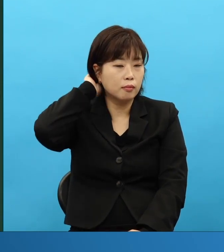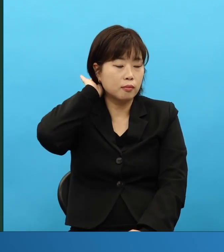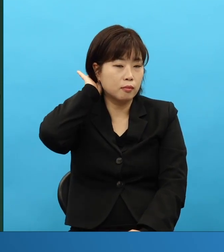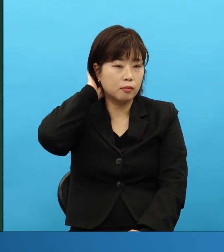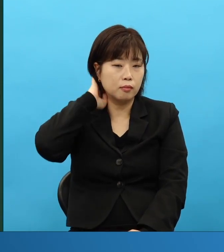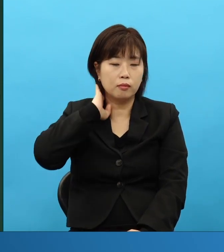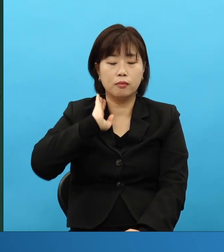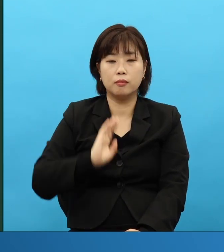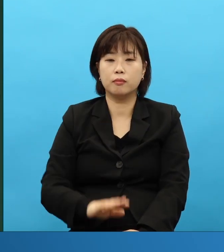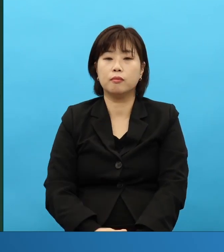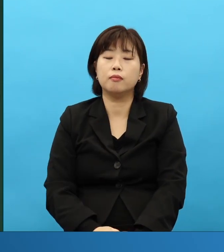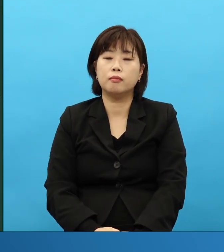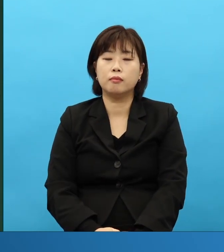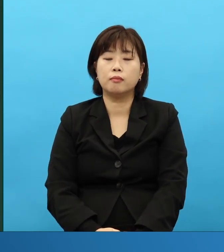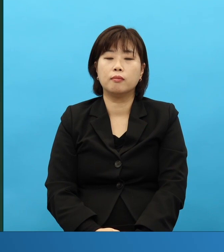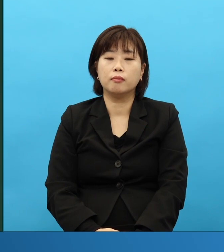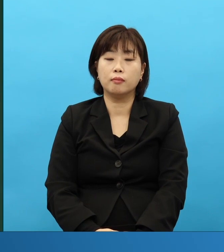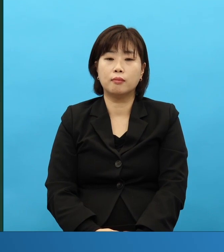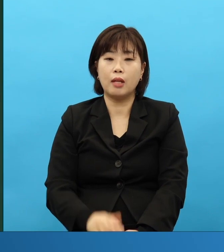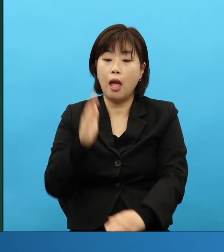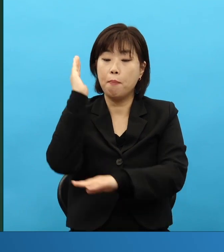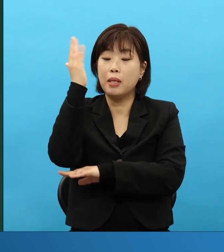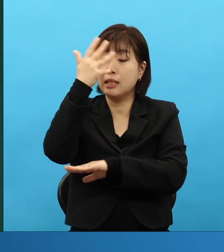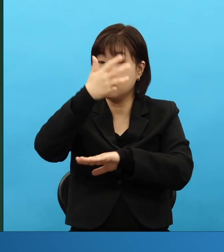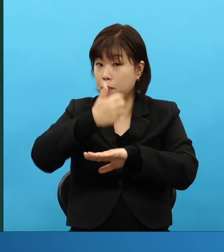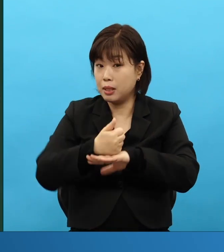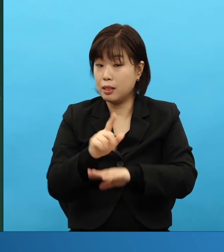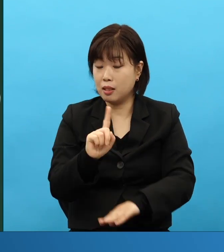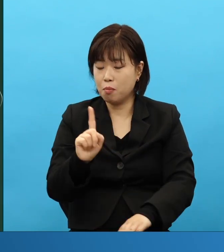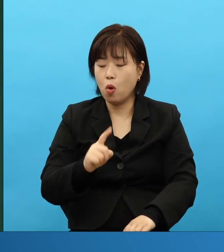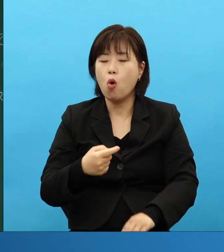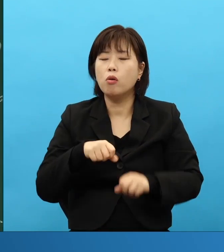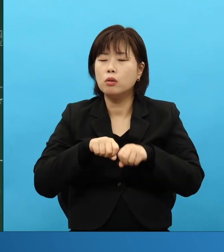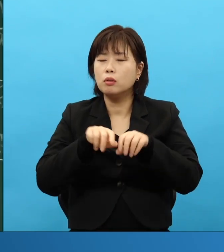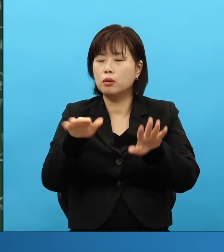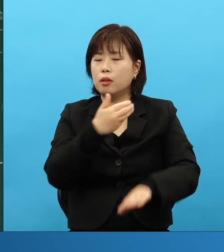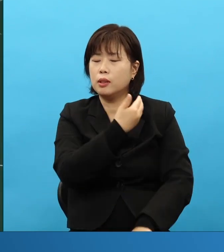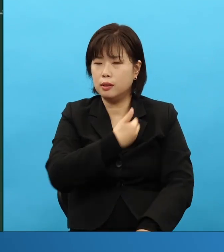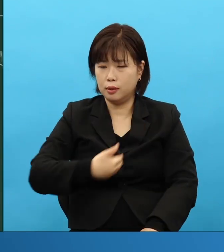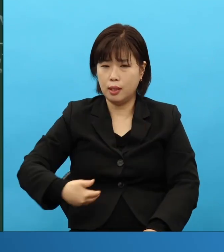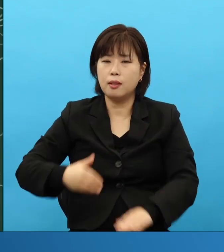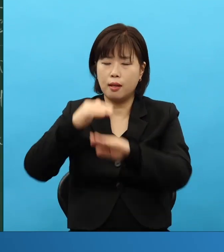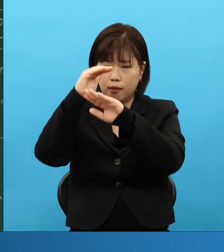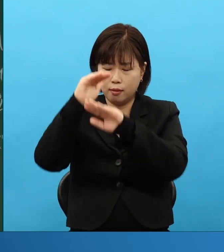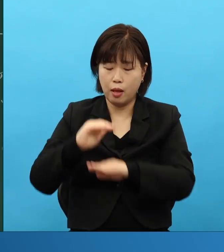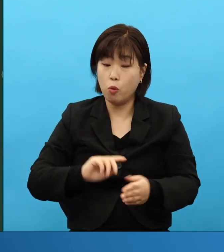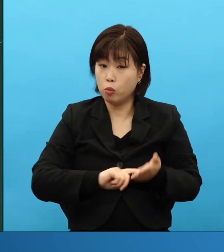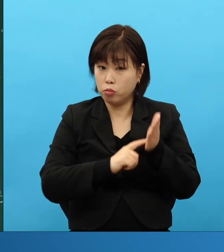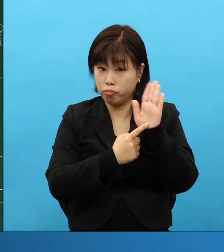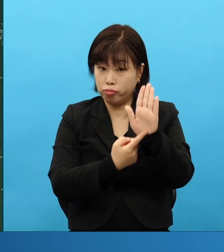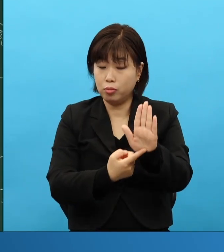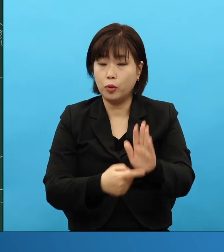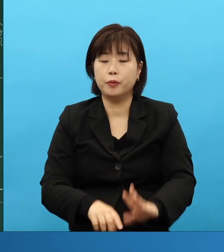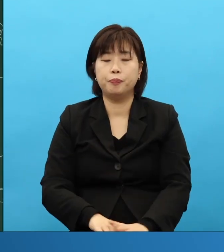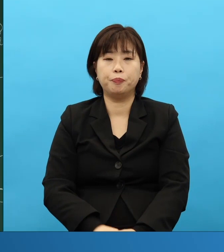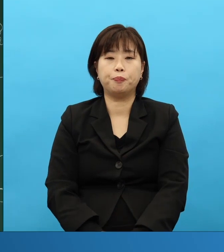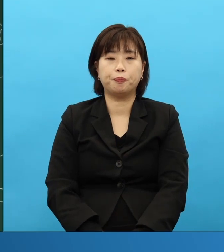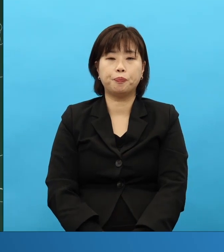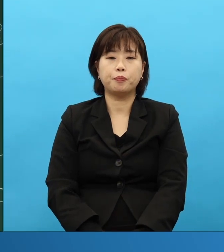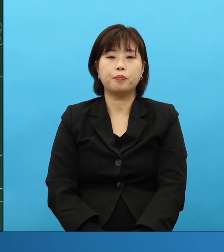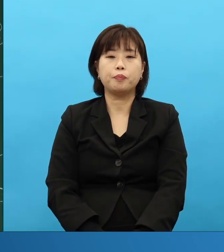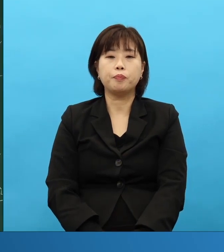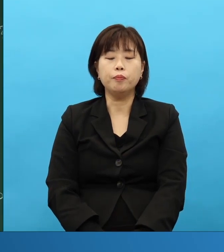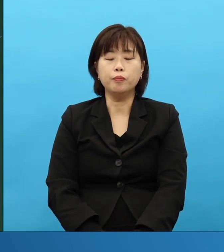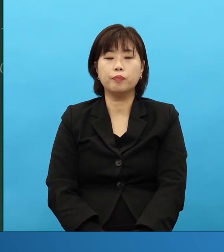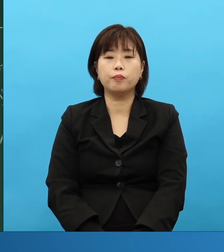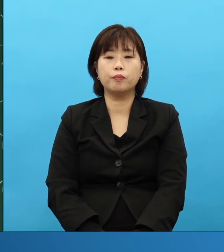흩어진 제자와 여러분들에게 하나님이 주는 숨은 응답이 하나 나옵니다. 最终分散的门徒们还有赐给大家有最后一个